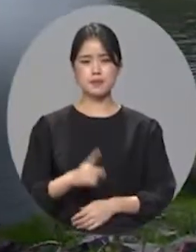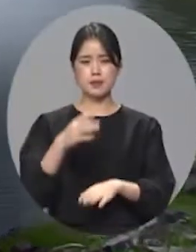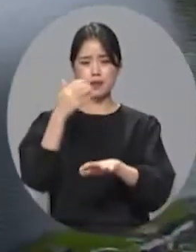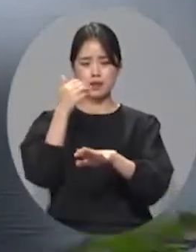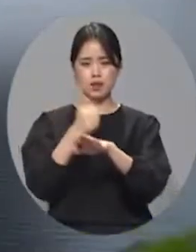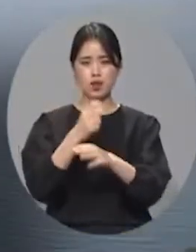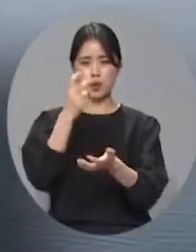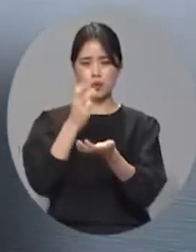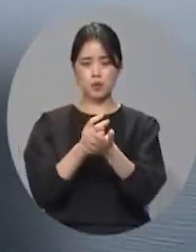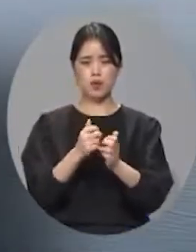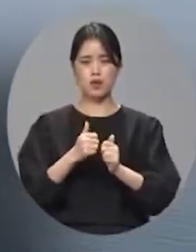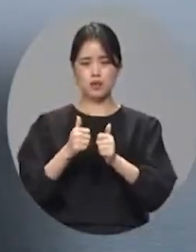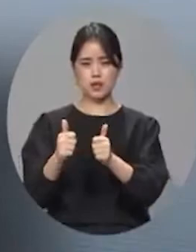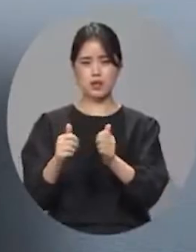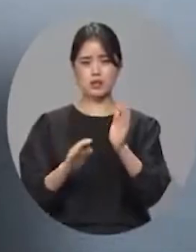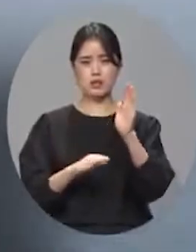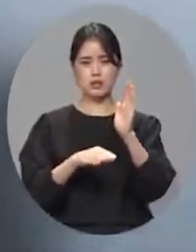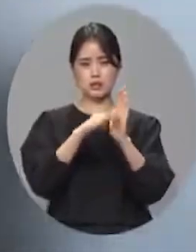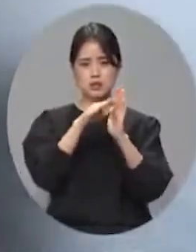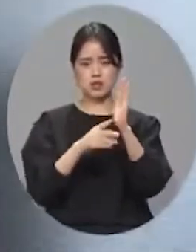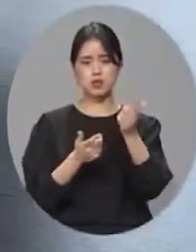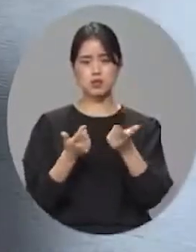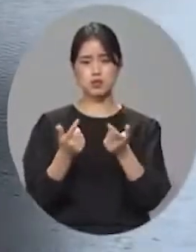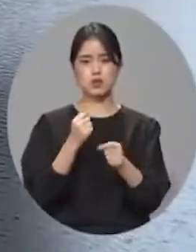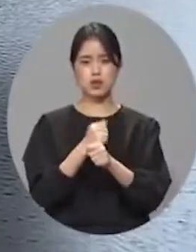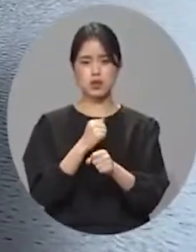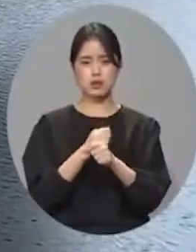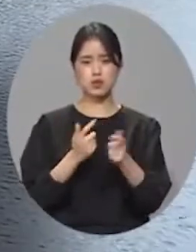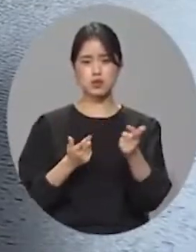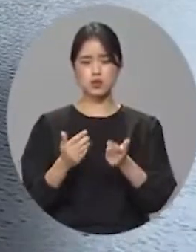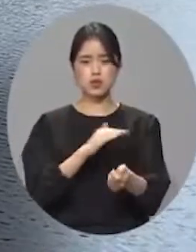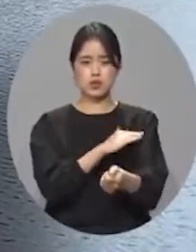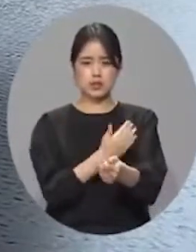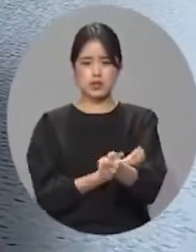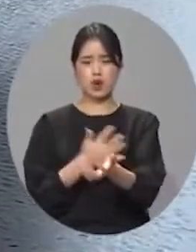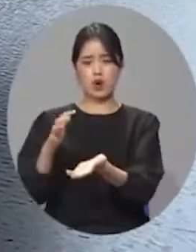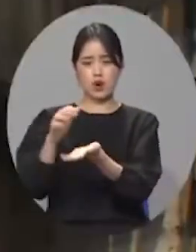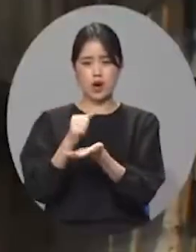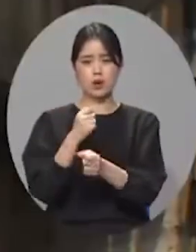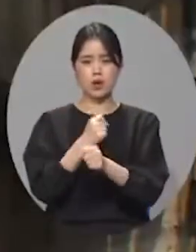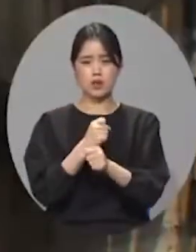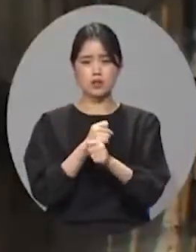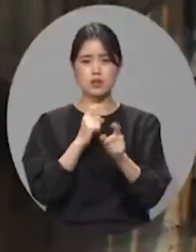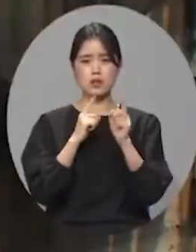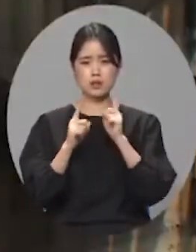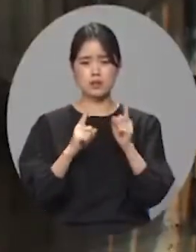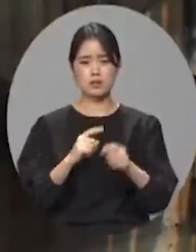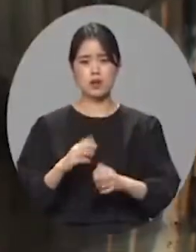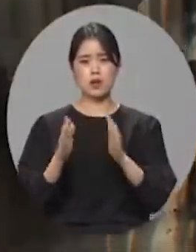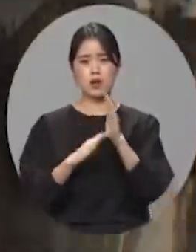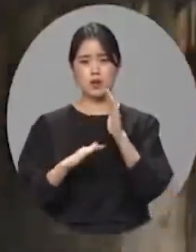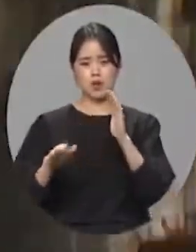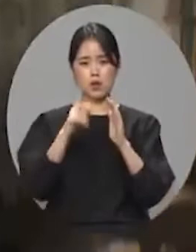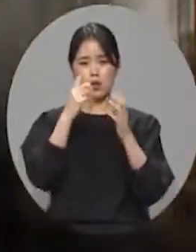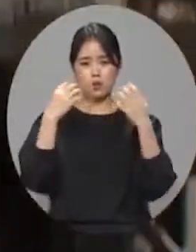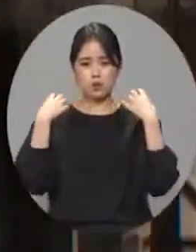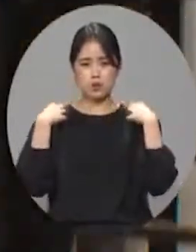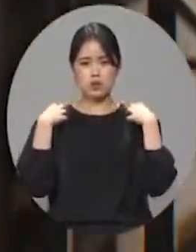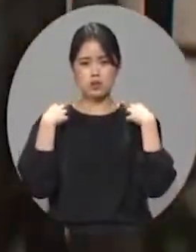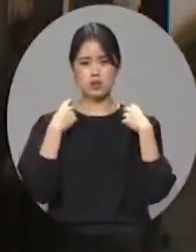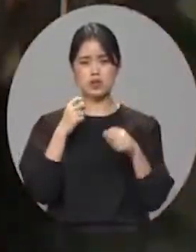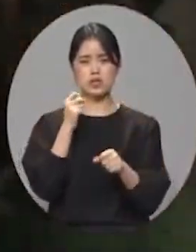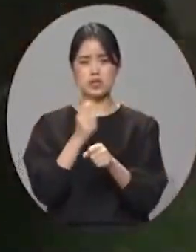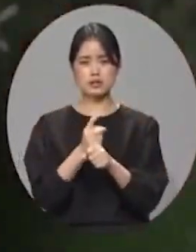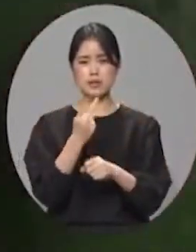법으로 정한 홍수 기재한 수의를 하향 조정해 조절 능력을 확보하지 않은 것인데 수자원 공사 등은 제한 수위를 이미